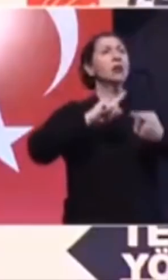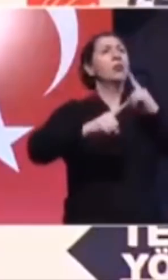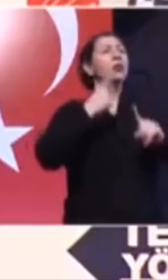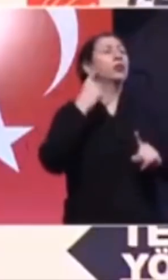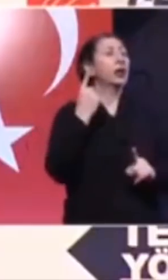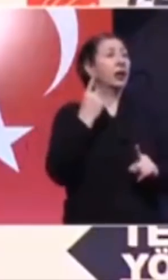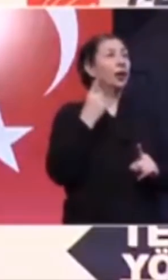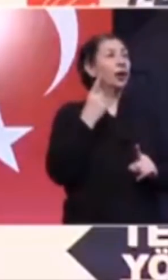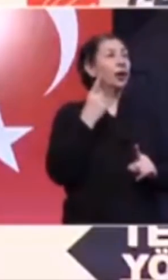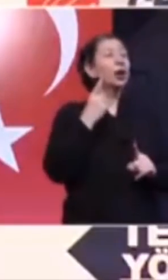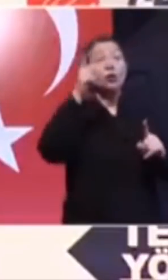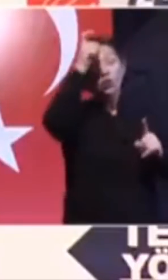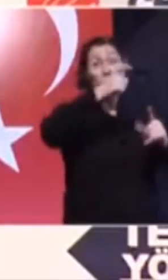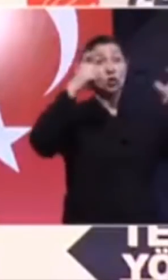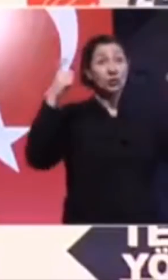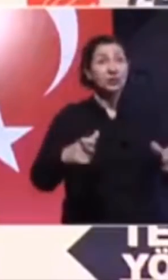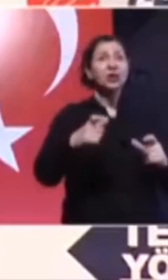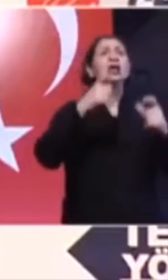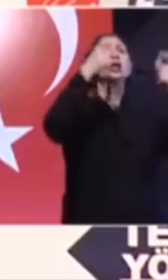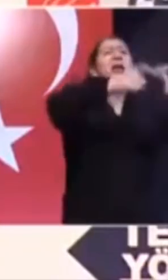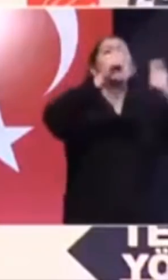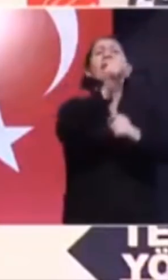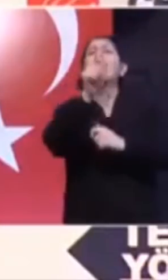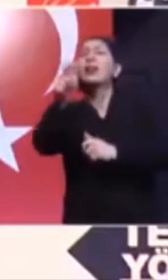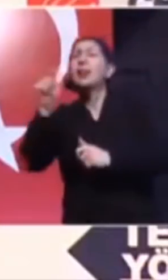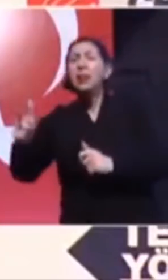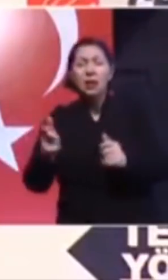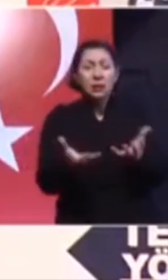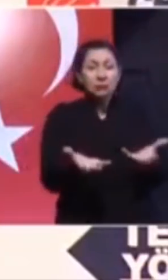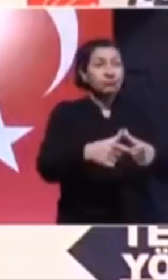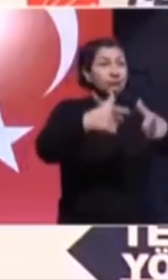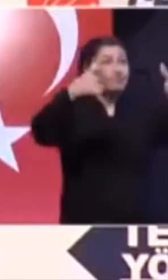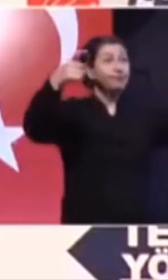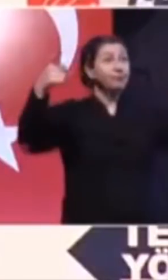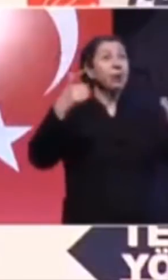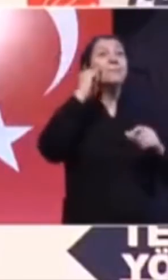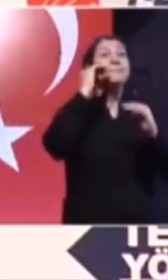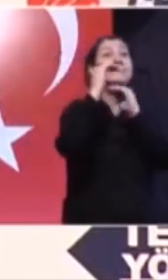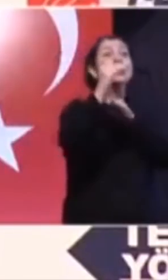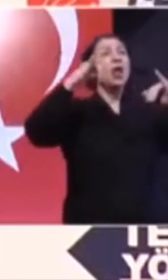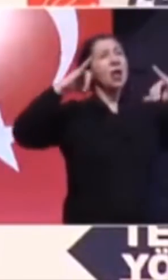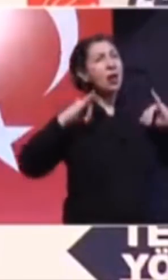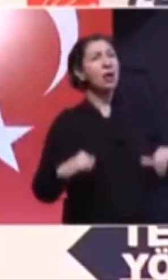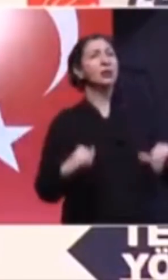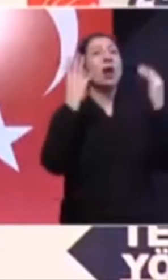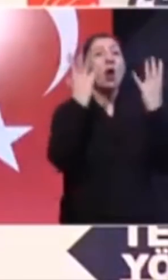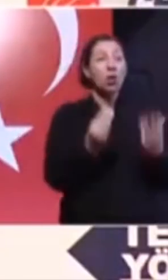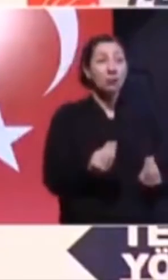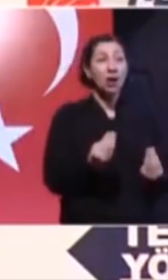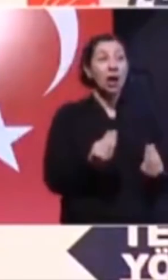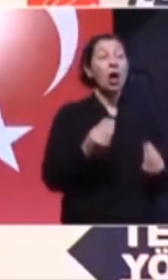siyaseti ülkemizi, şehirlerimizi kalkındırma ve milletimizi refaha